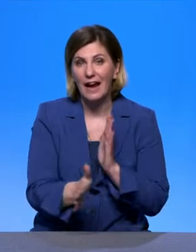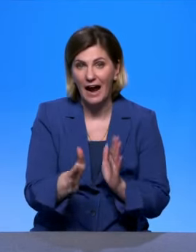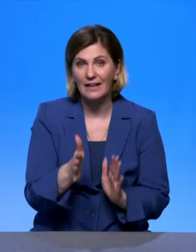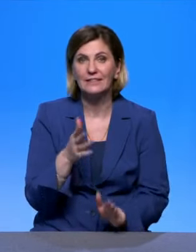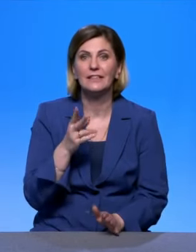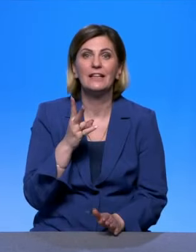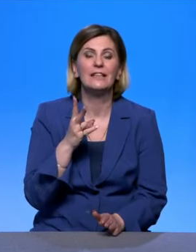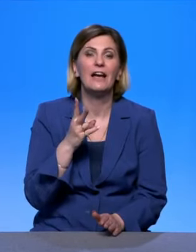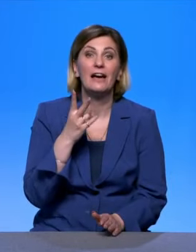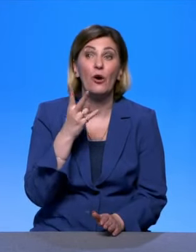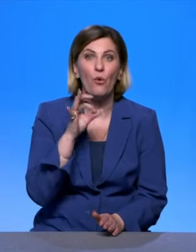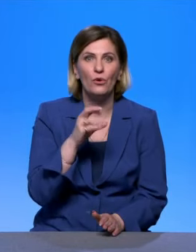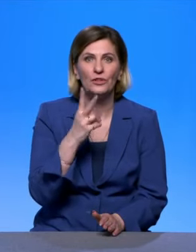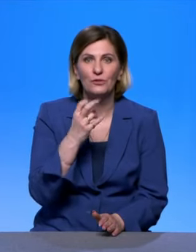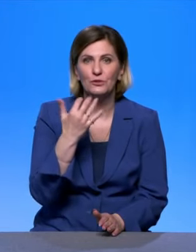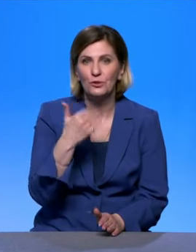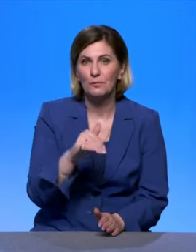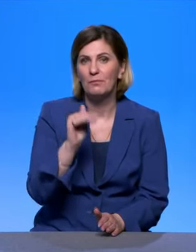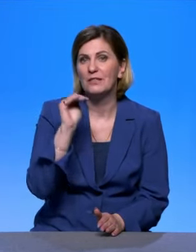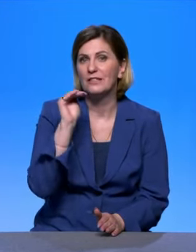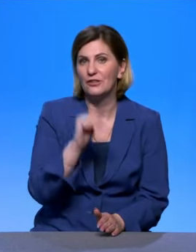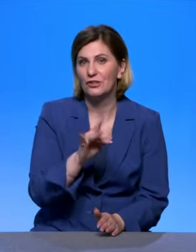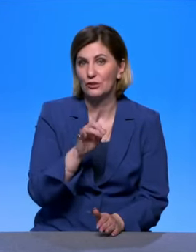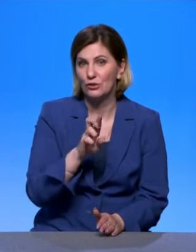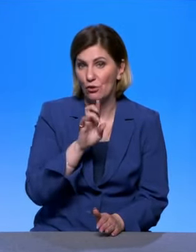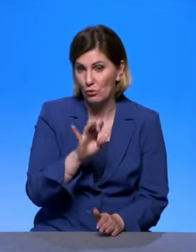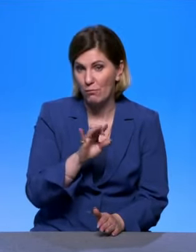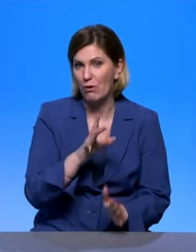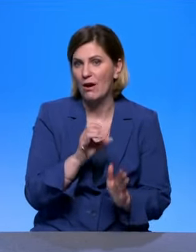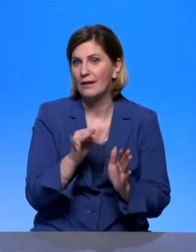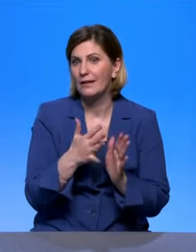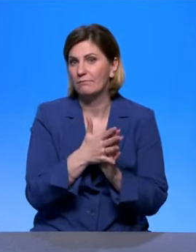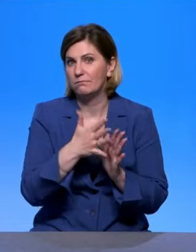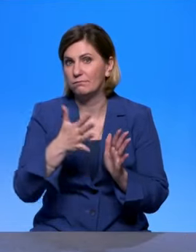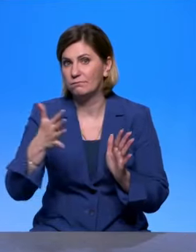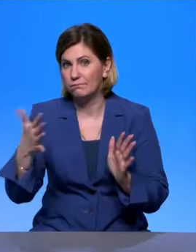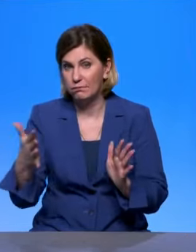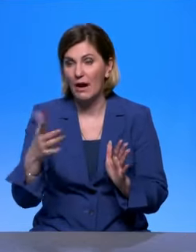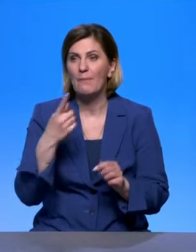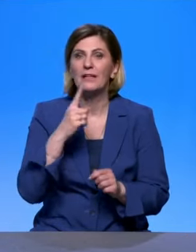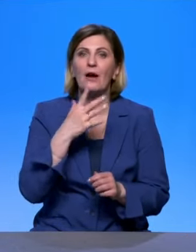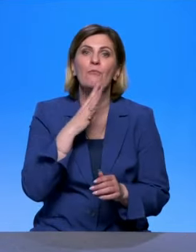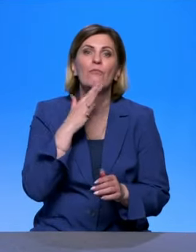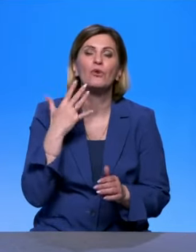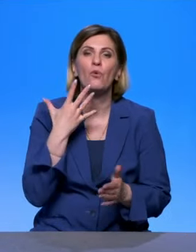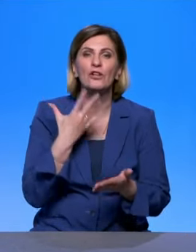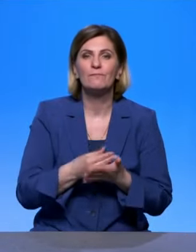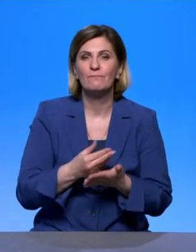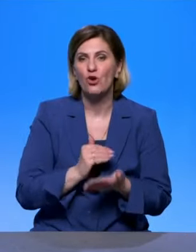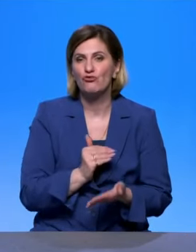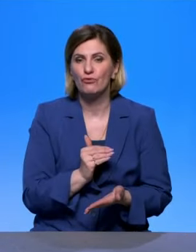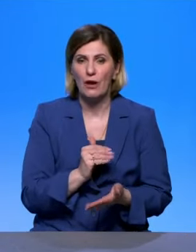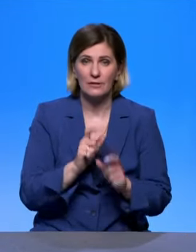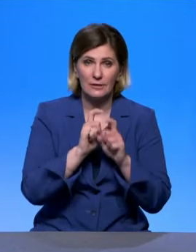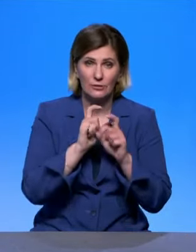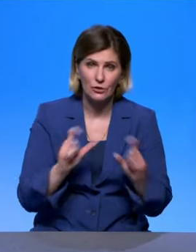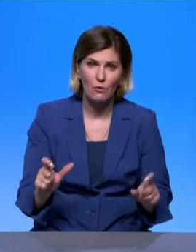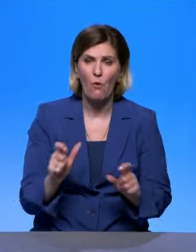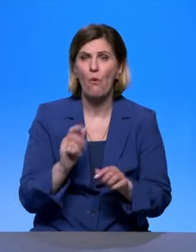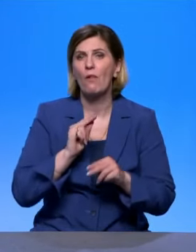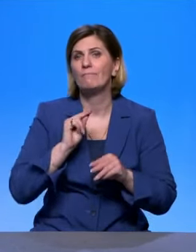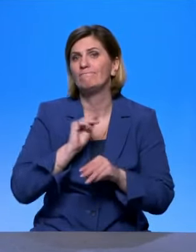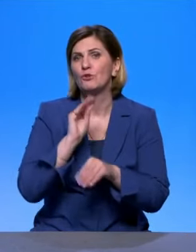рублей. Но суммы могут достигать 500 000 и больше. Но это связано с тем, что в Москве много частных школ, так или иначе там репетиторство очень развито. Мы тоже об